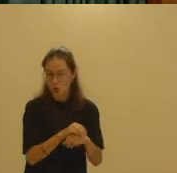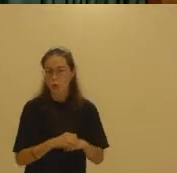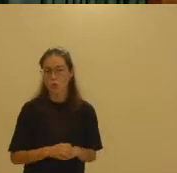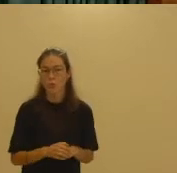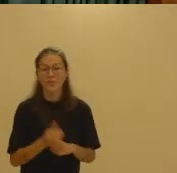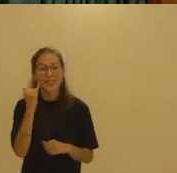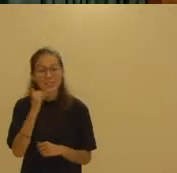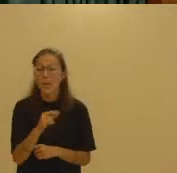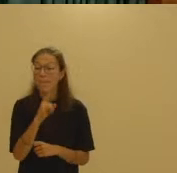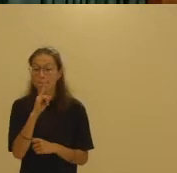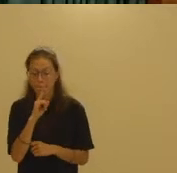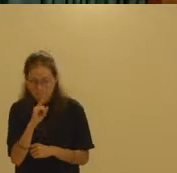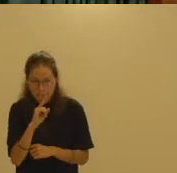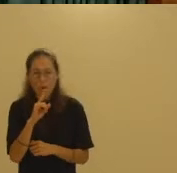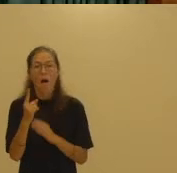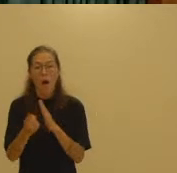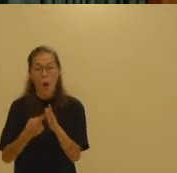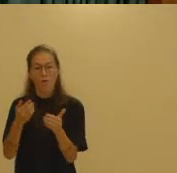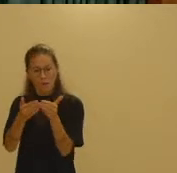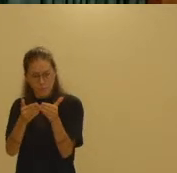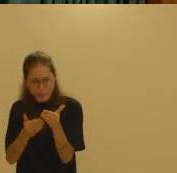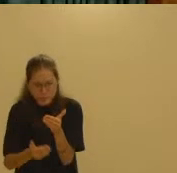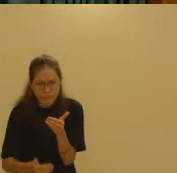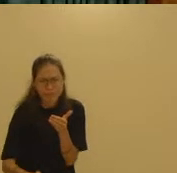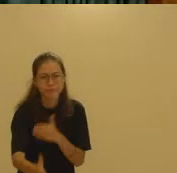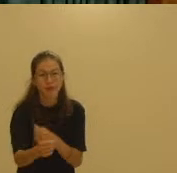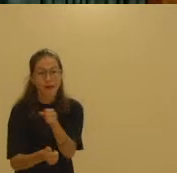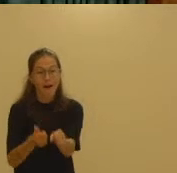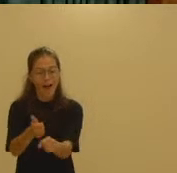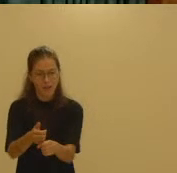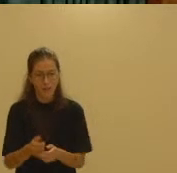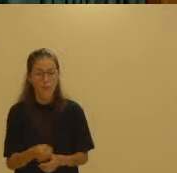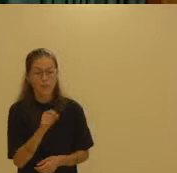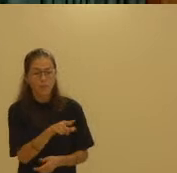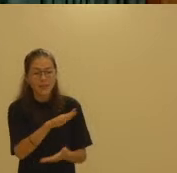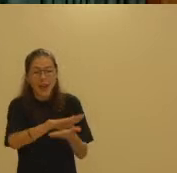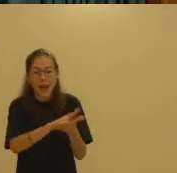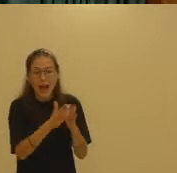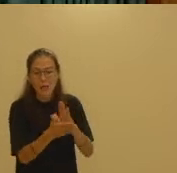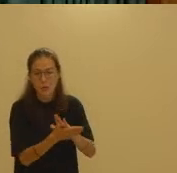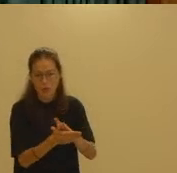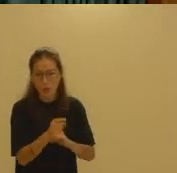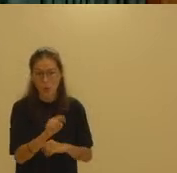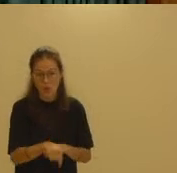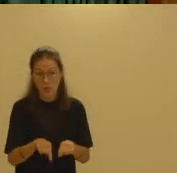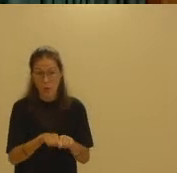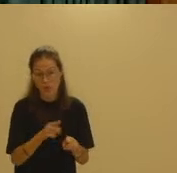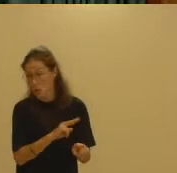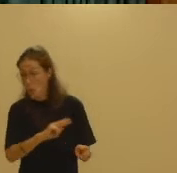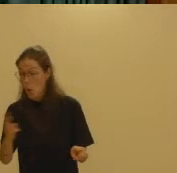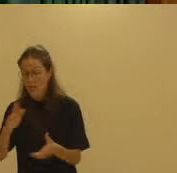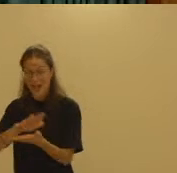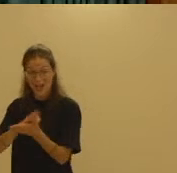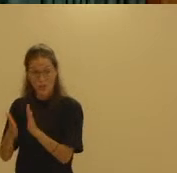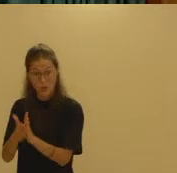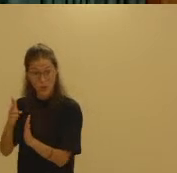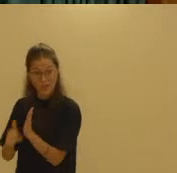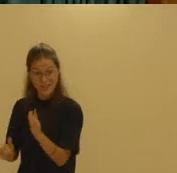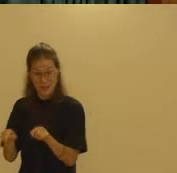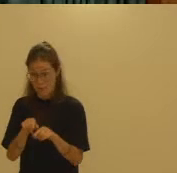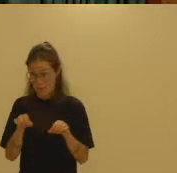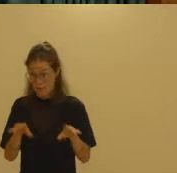donc, avec les chamis de mamie et 3 millions d'amis, en théorie, il faudra la signer en simultané, parce que sinon, le cas des chats errants, les chats